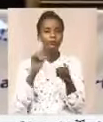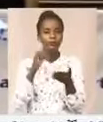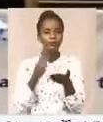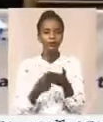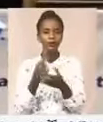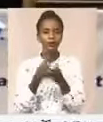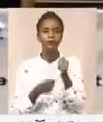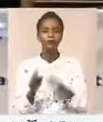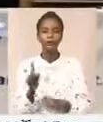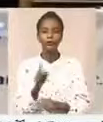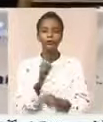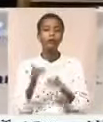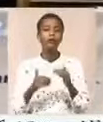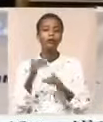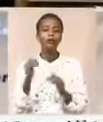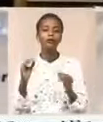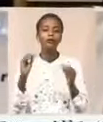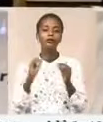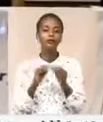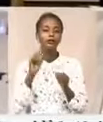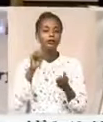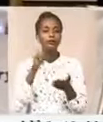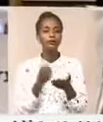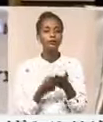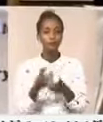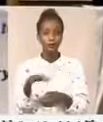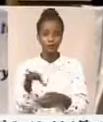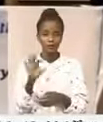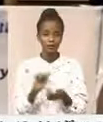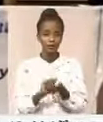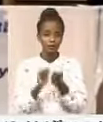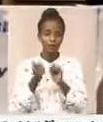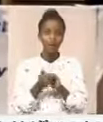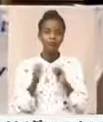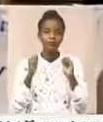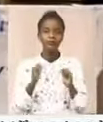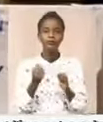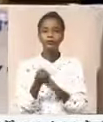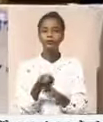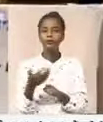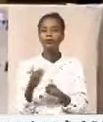ብቻ በመሆኑ በቀጣይ ተጨማሪ መረጃዎች ሲገኙ ሊለወጡ